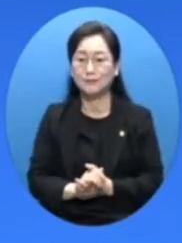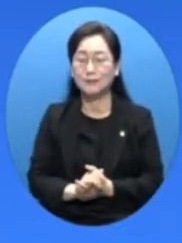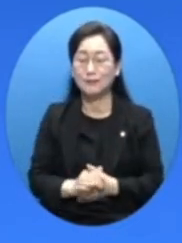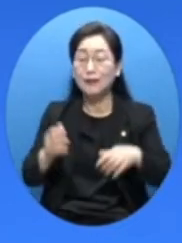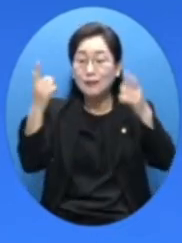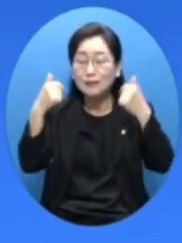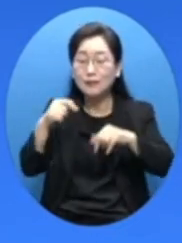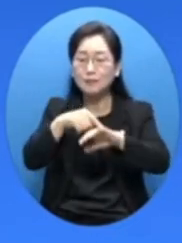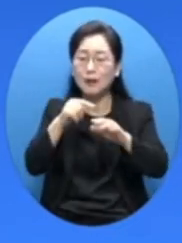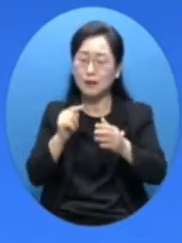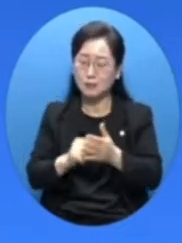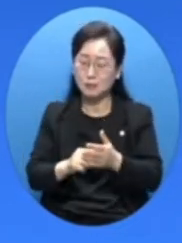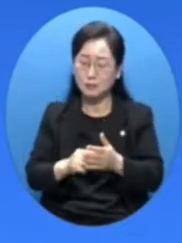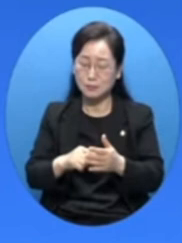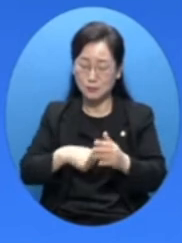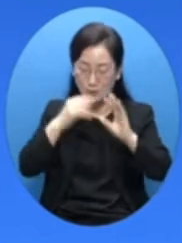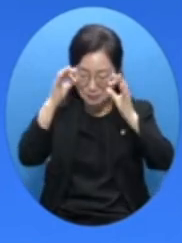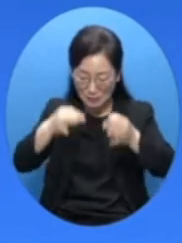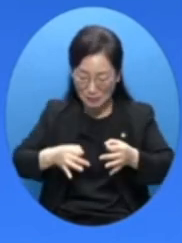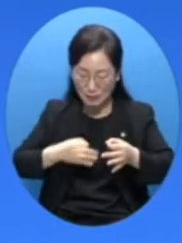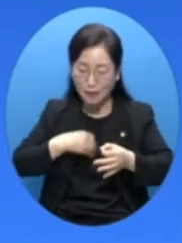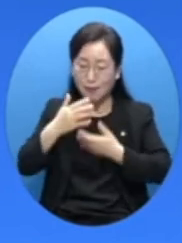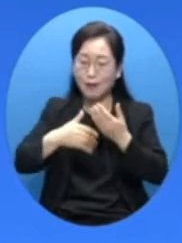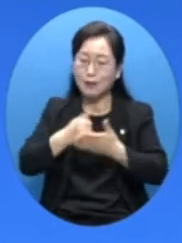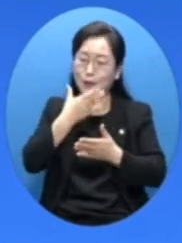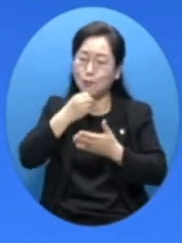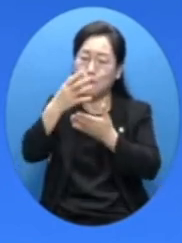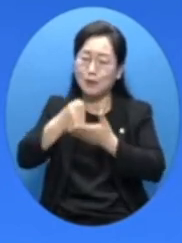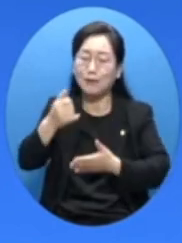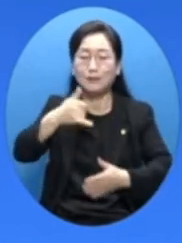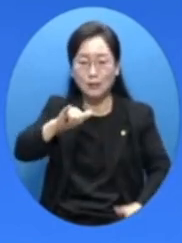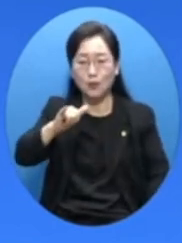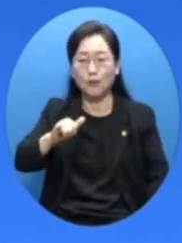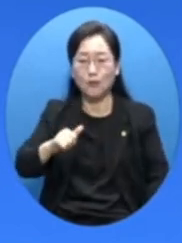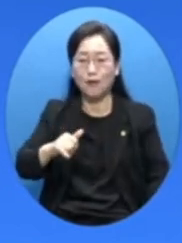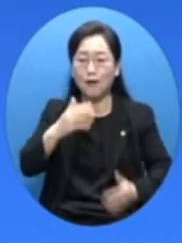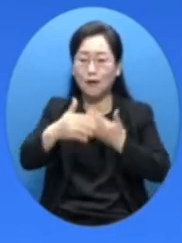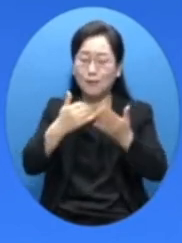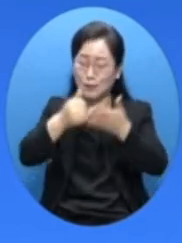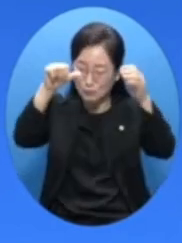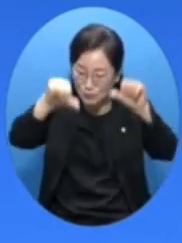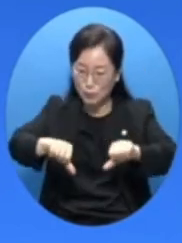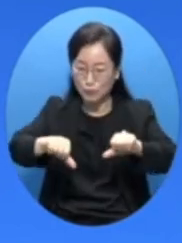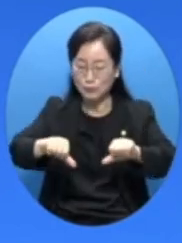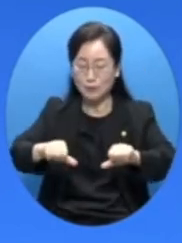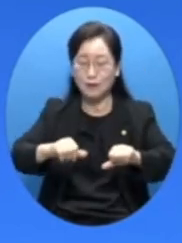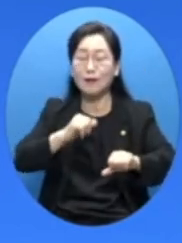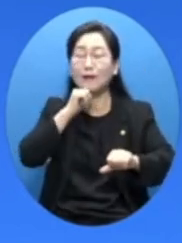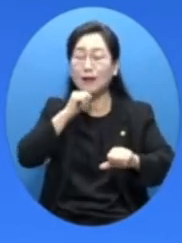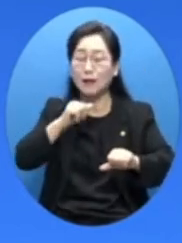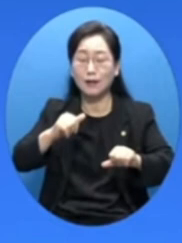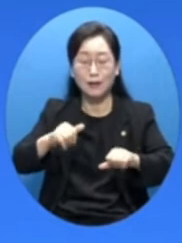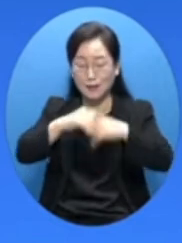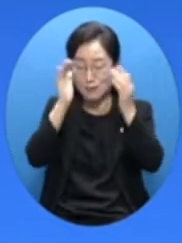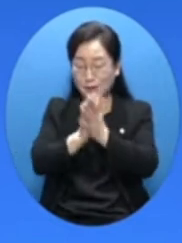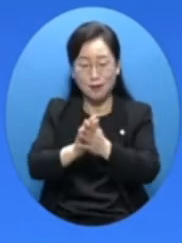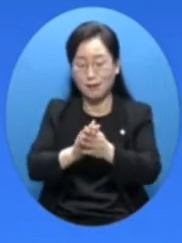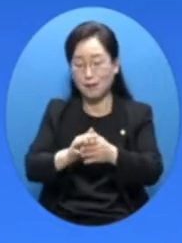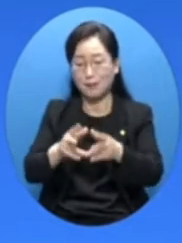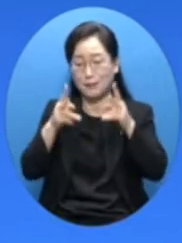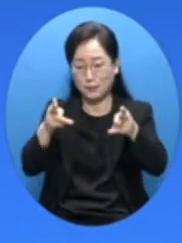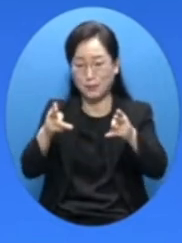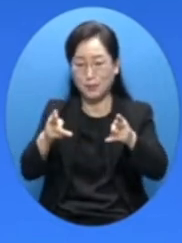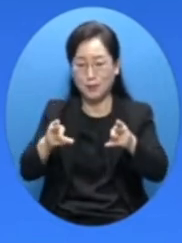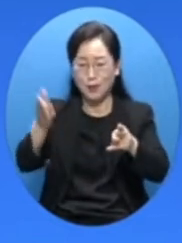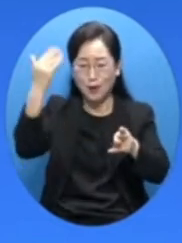늘 자신에 대해서 나는 복받은 하나님의 자녀이다. 나는 모든 저주와 가난과 질병, 노예남을 받았다. 더 이상 과거의 실패와 상처는